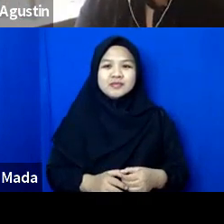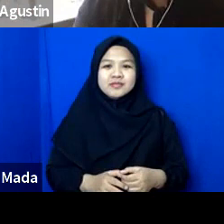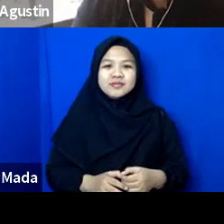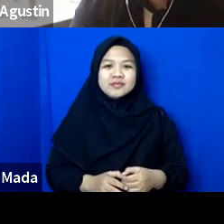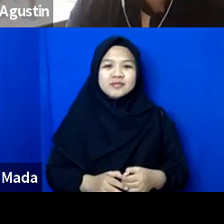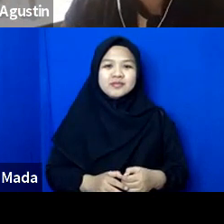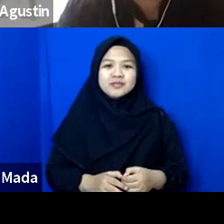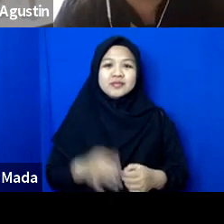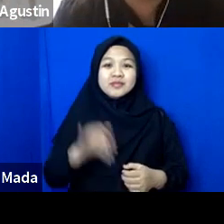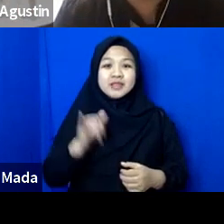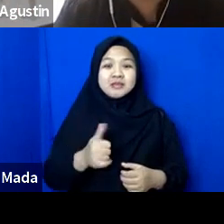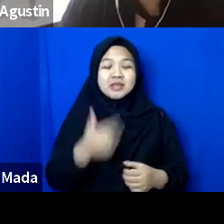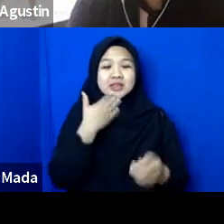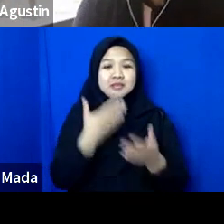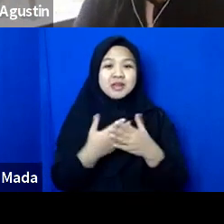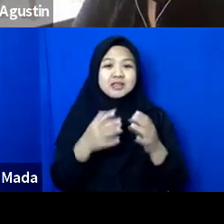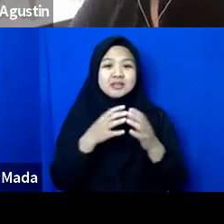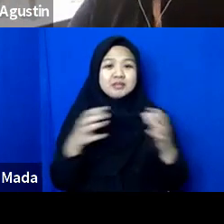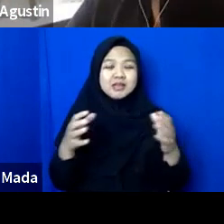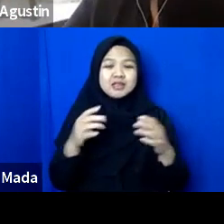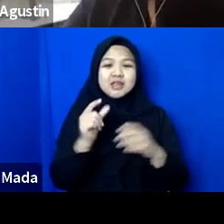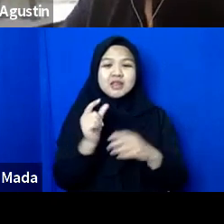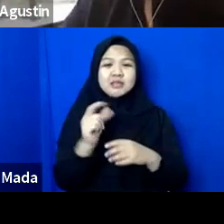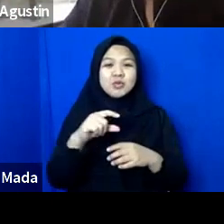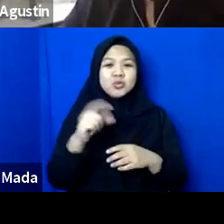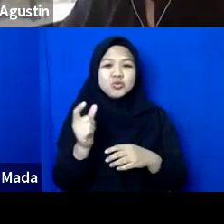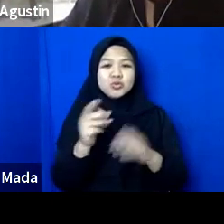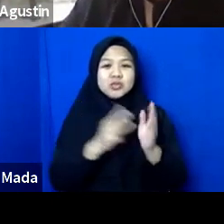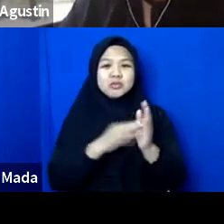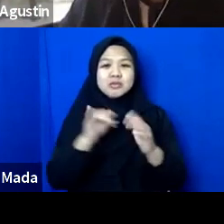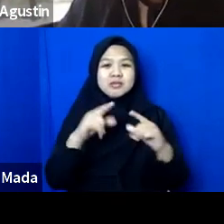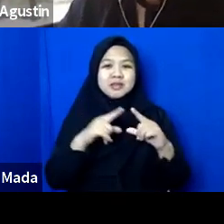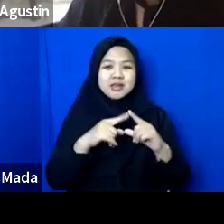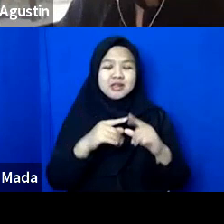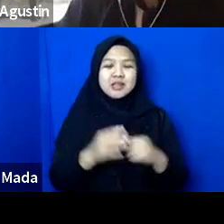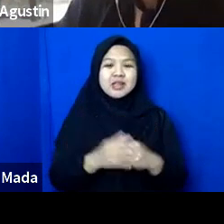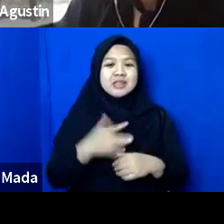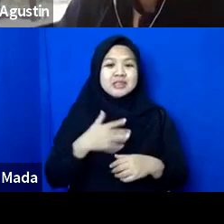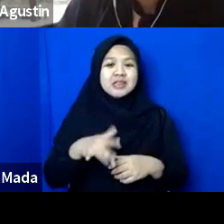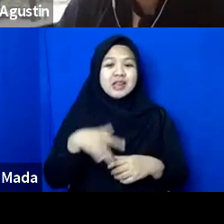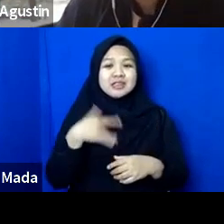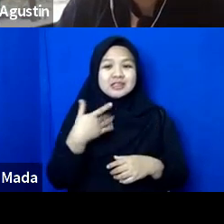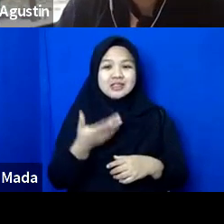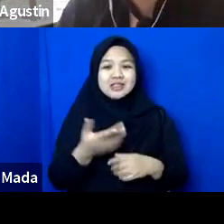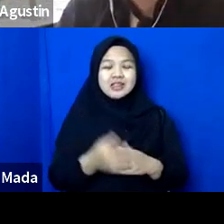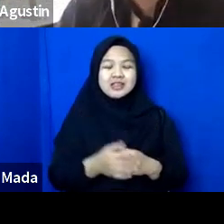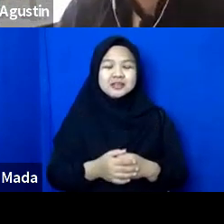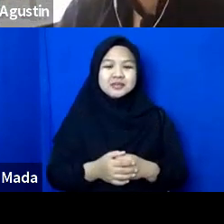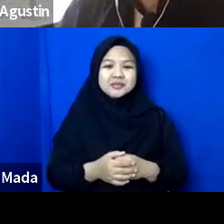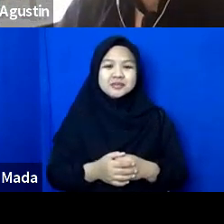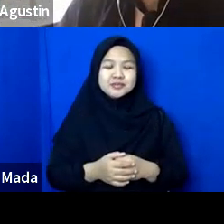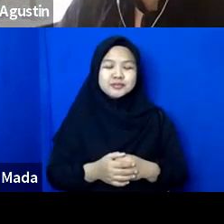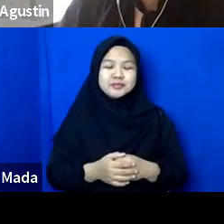ya Pak Terima kasih banyak Mbak wujud MB Mila dan saya rasa apa namanya